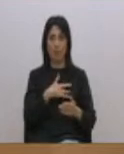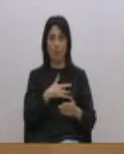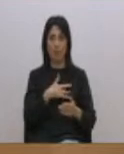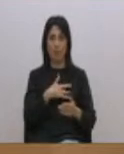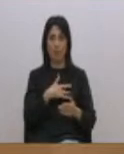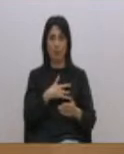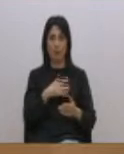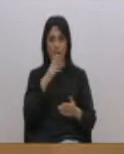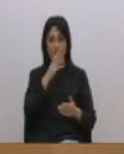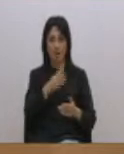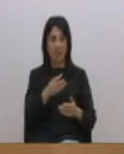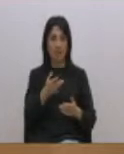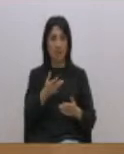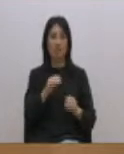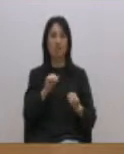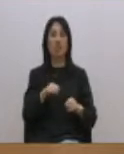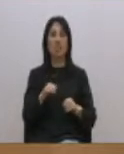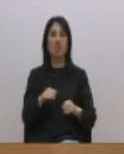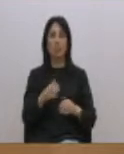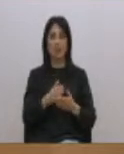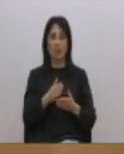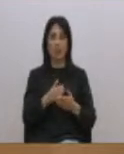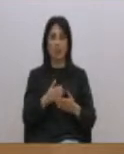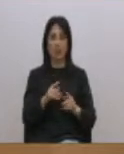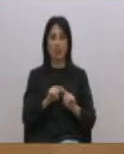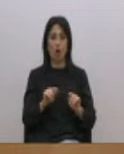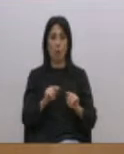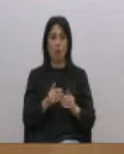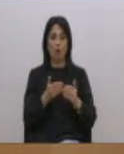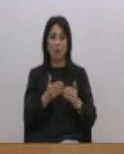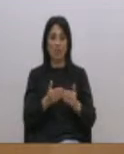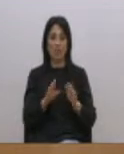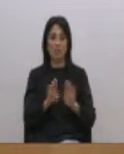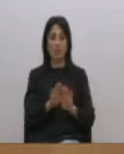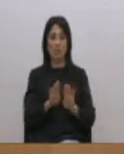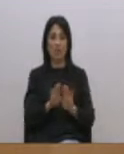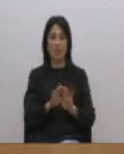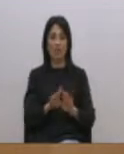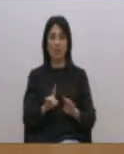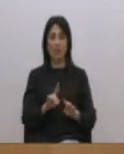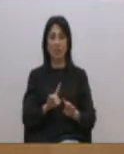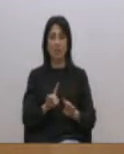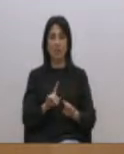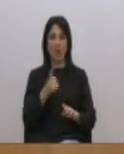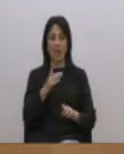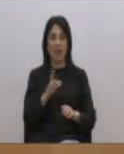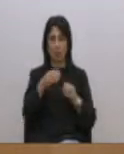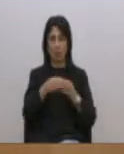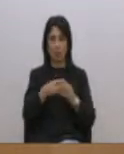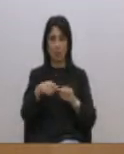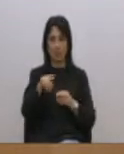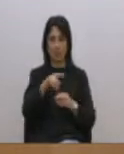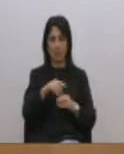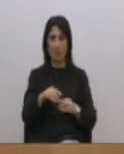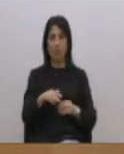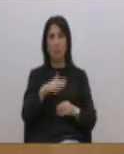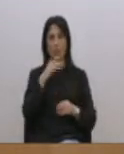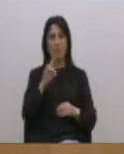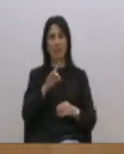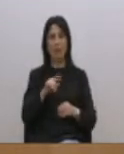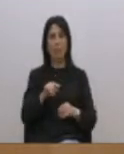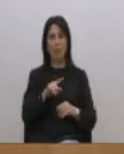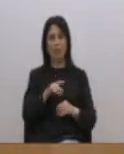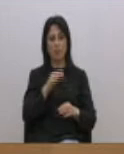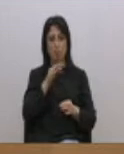აზღაურება, შესაძლებლობა არსებობდეს ოპოზიციისთვისაც მსგავსი, იმიტომ რომ arăt germogis. Pe urmă, zeu, postez